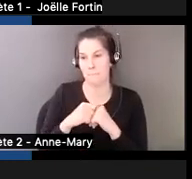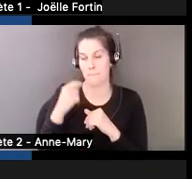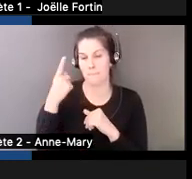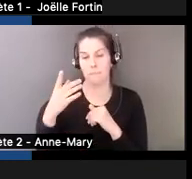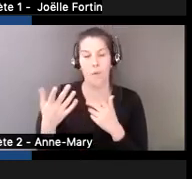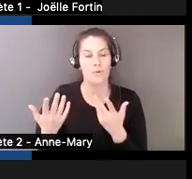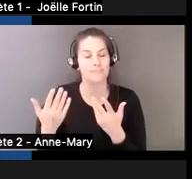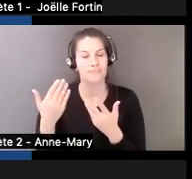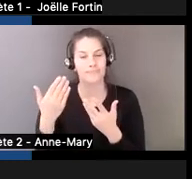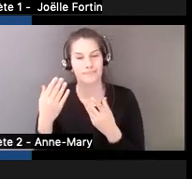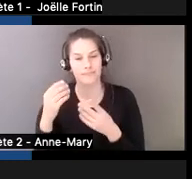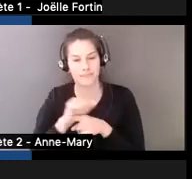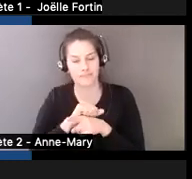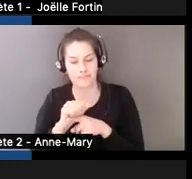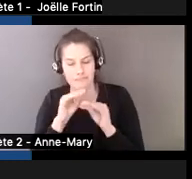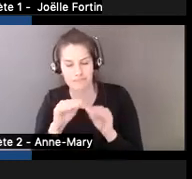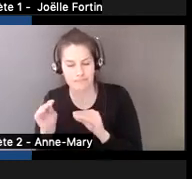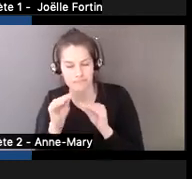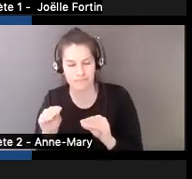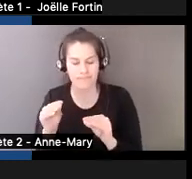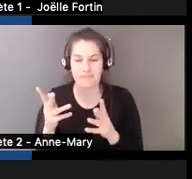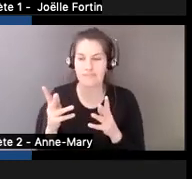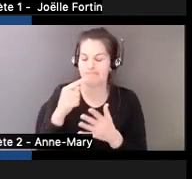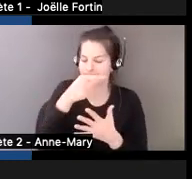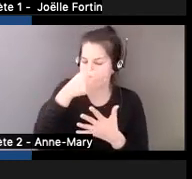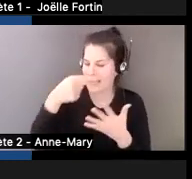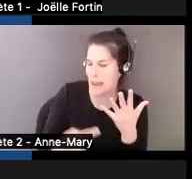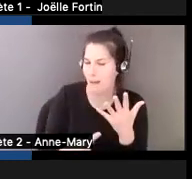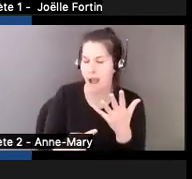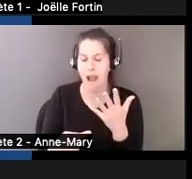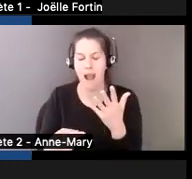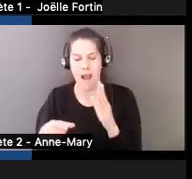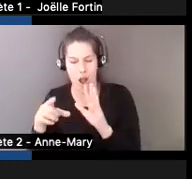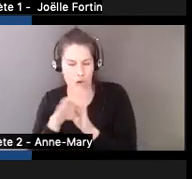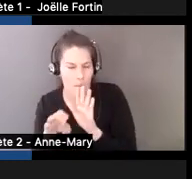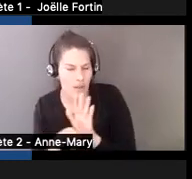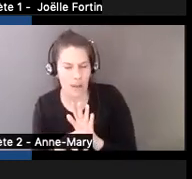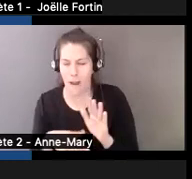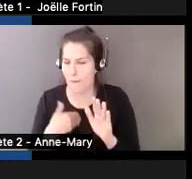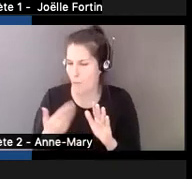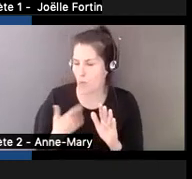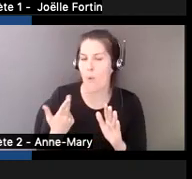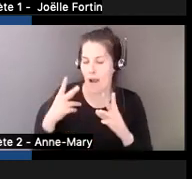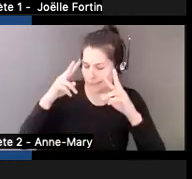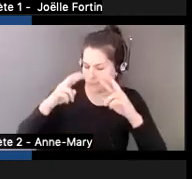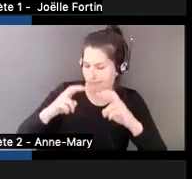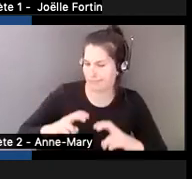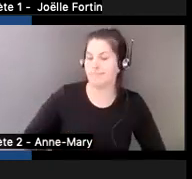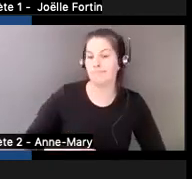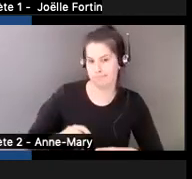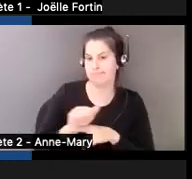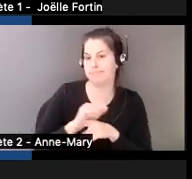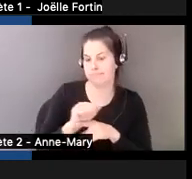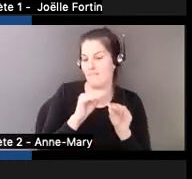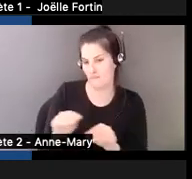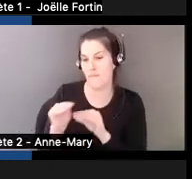découvrir quels sont les éléments derrière ces troubles-là. La plupart de ceux-ci sont en réalité